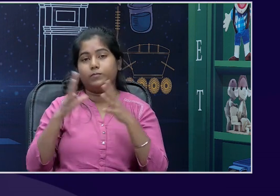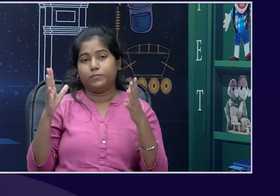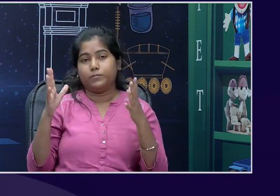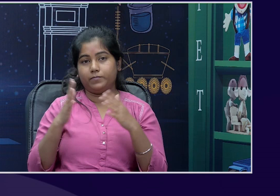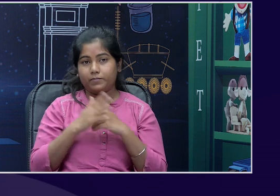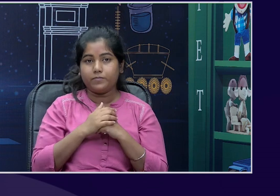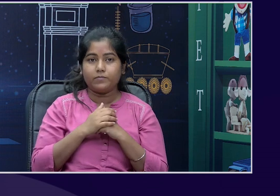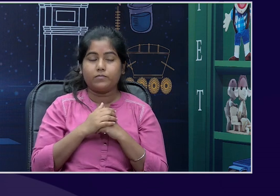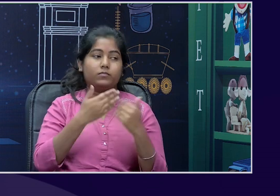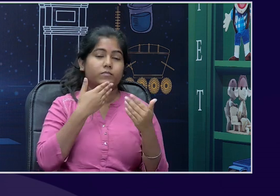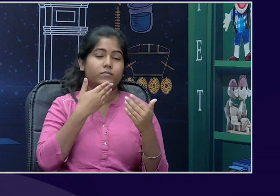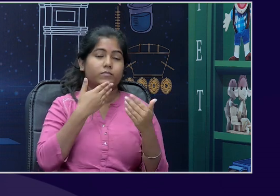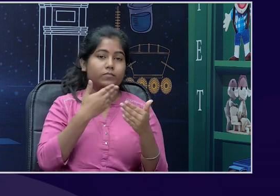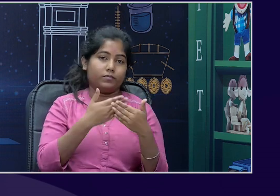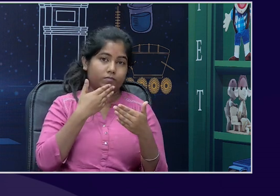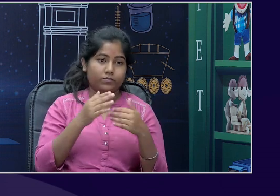धन्यवाद।